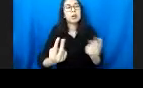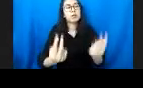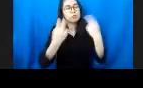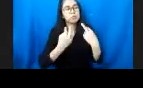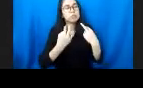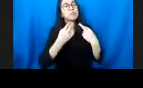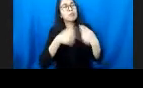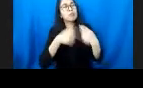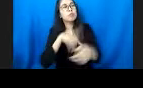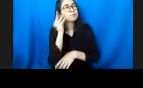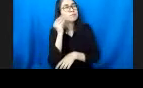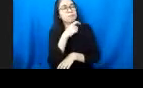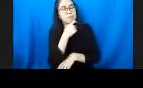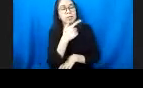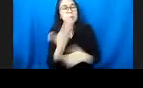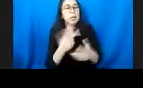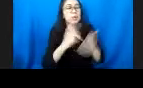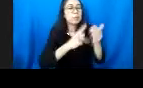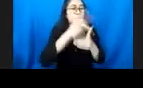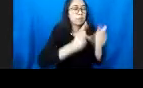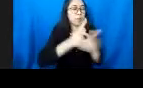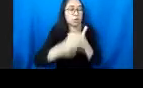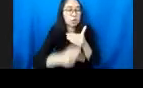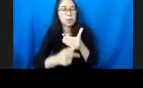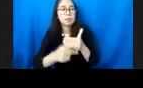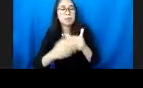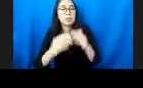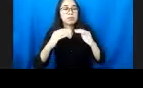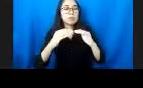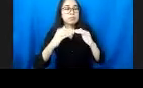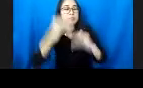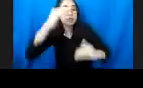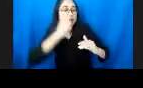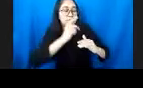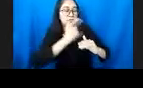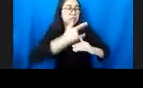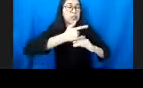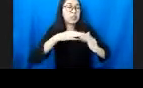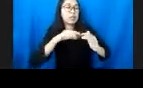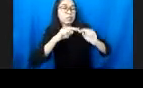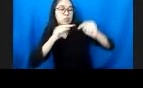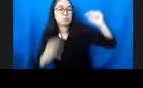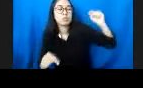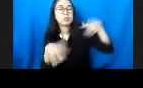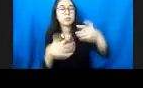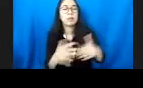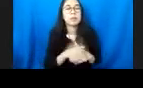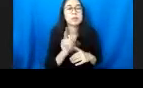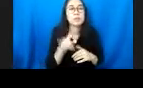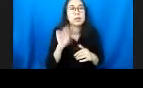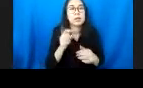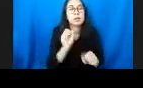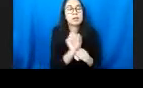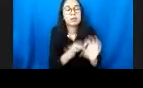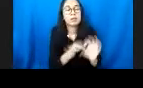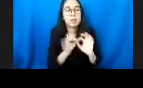penurunan stunting ini. Ini pelatihan-pelatihan dan bersama dengan Bapeda. Karena bagaimanapun